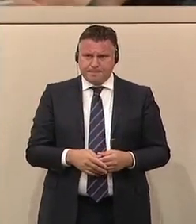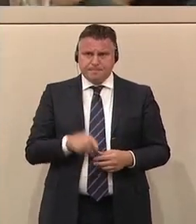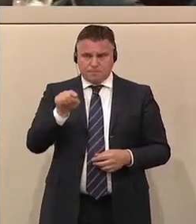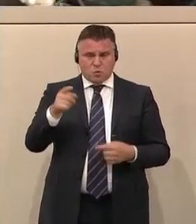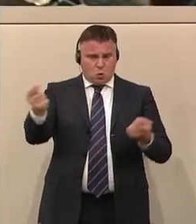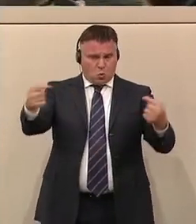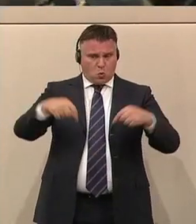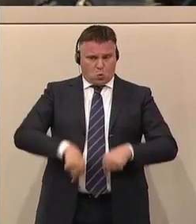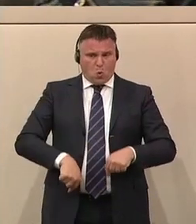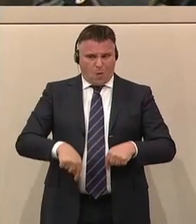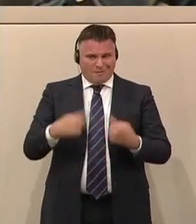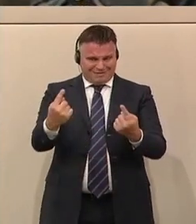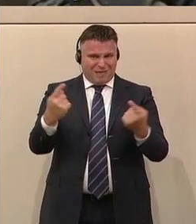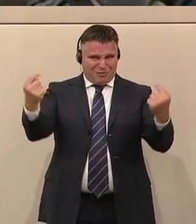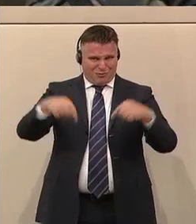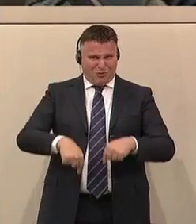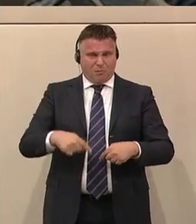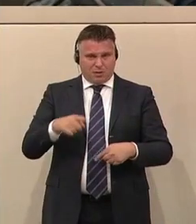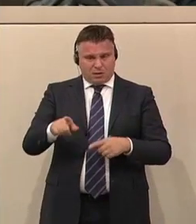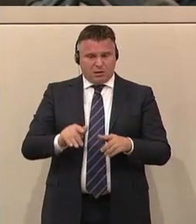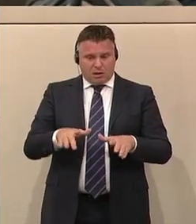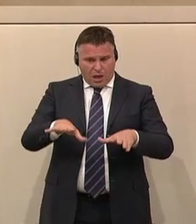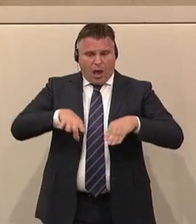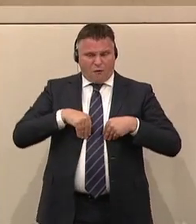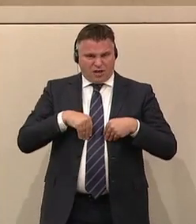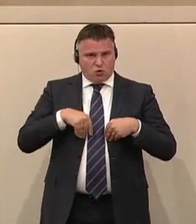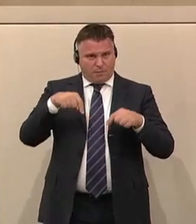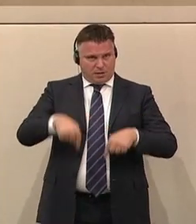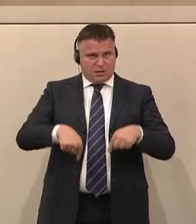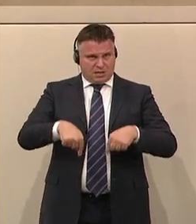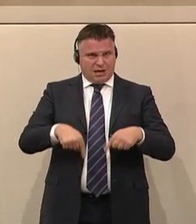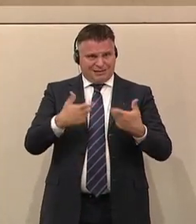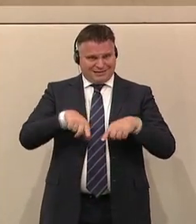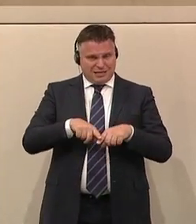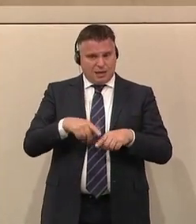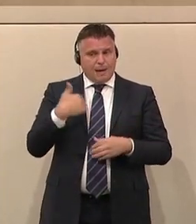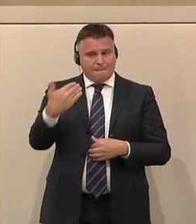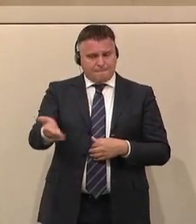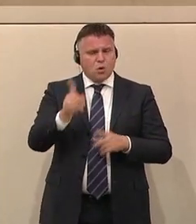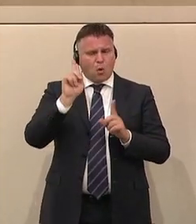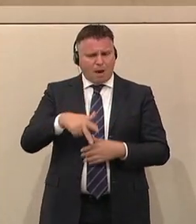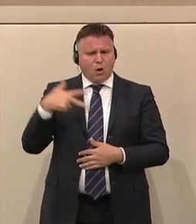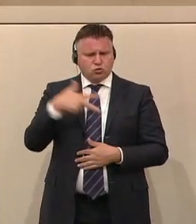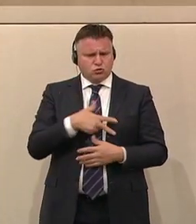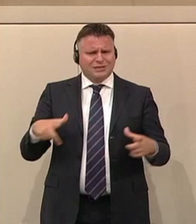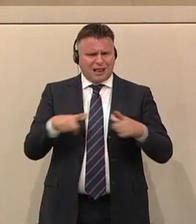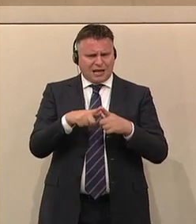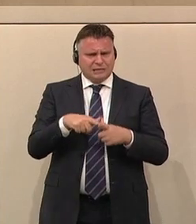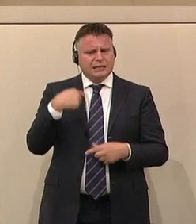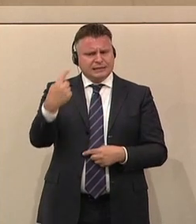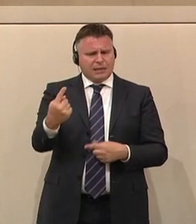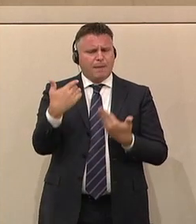die in unser Land kommen, in unserem Land aufgenommen werden, in unserem Land auch Sozialleistungen kassieren und hier